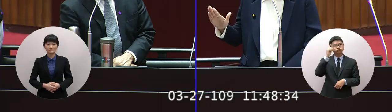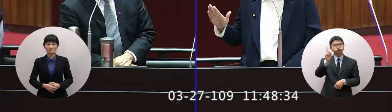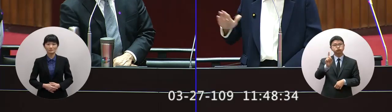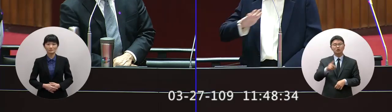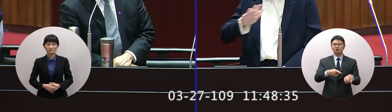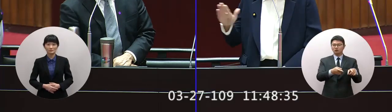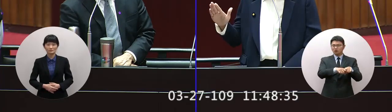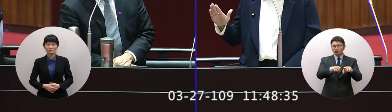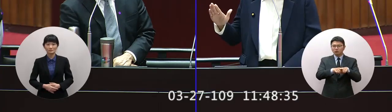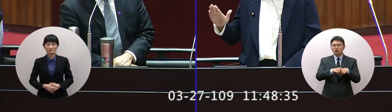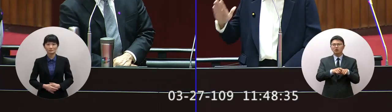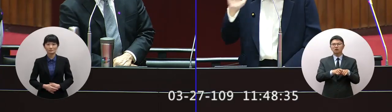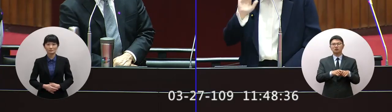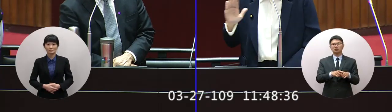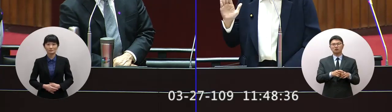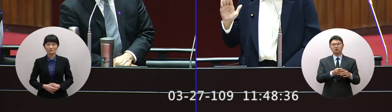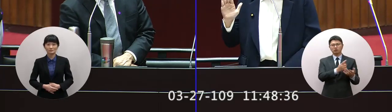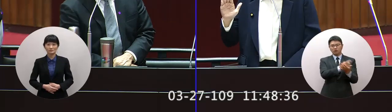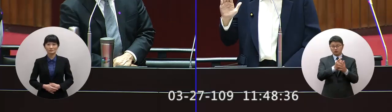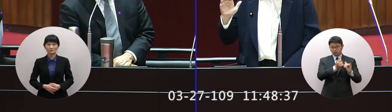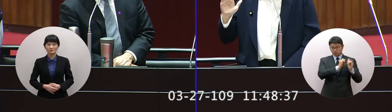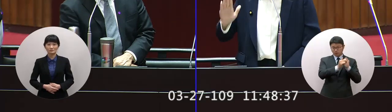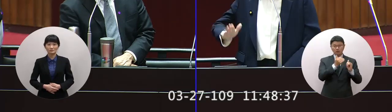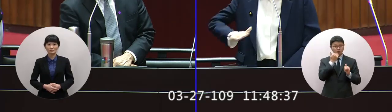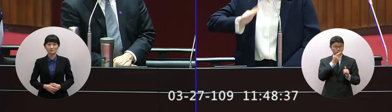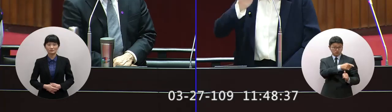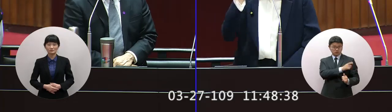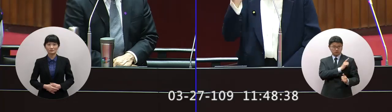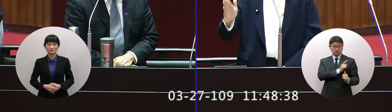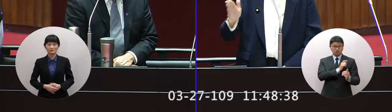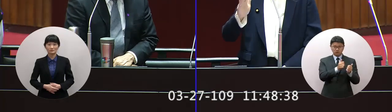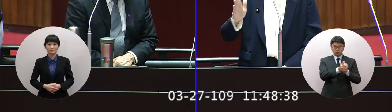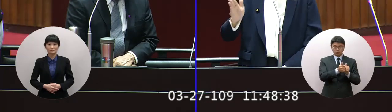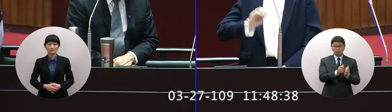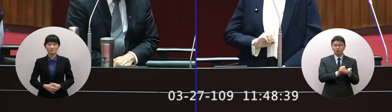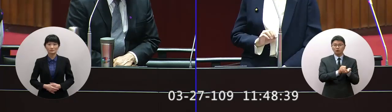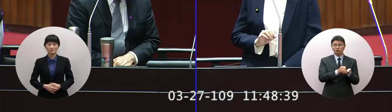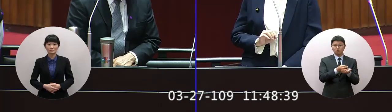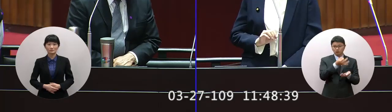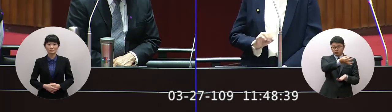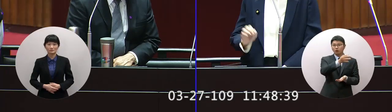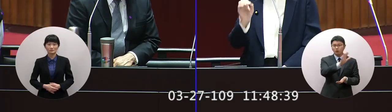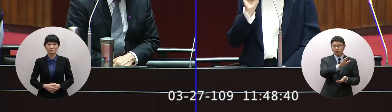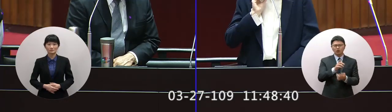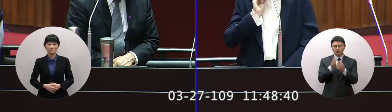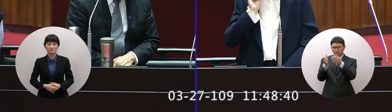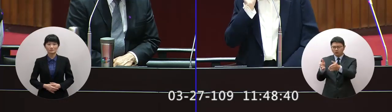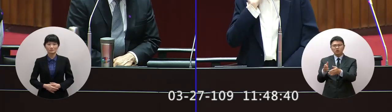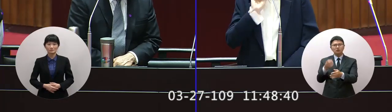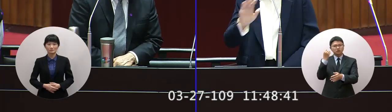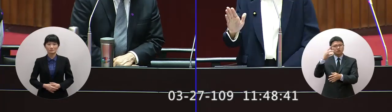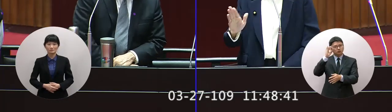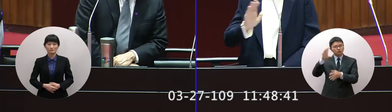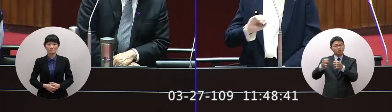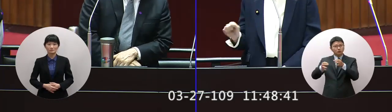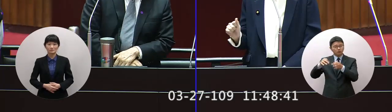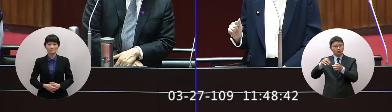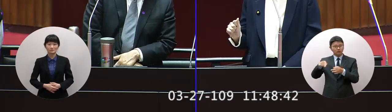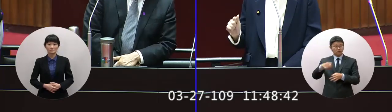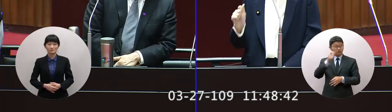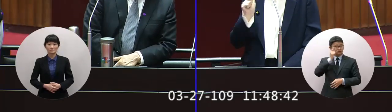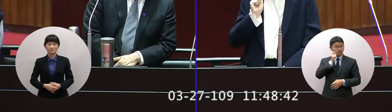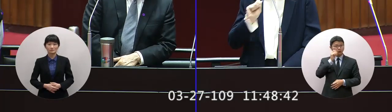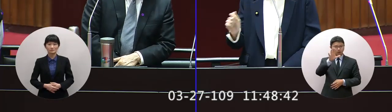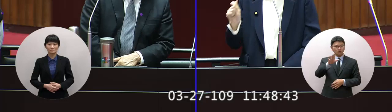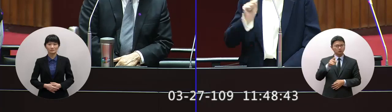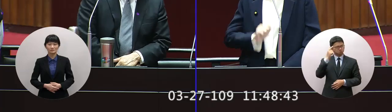般民间的人，只要你有缴税，你对于某一个新创有兴趣，你觉得他这个 project 非常